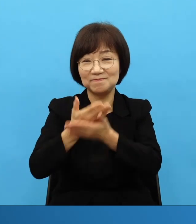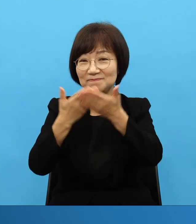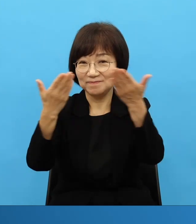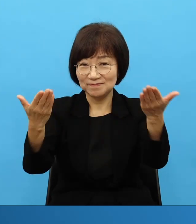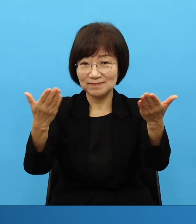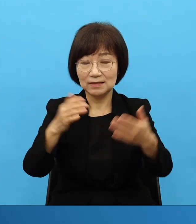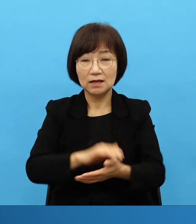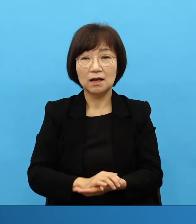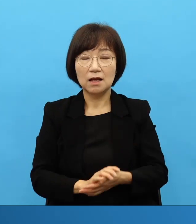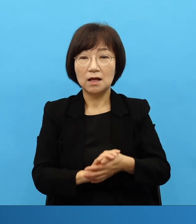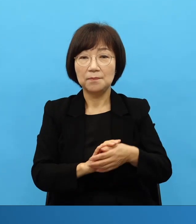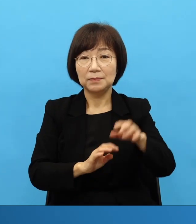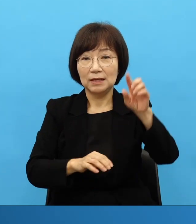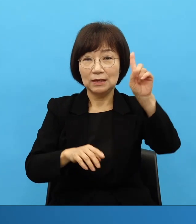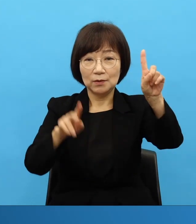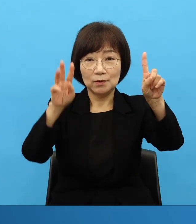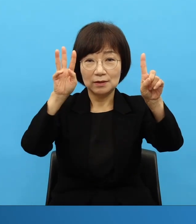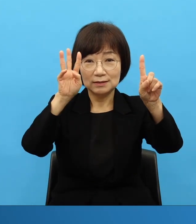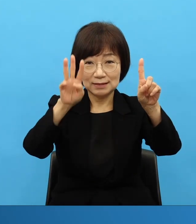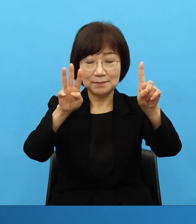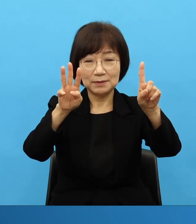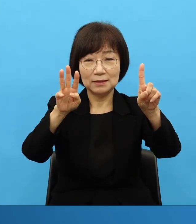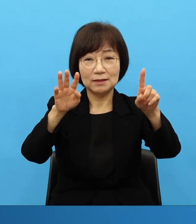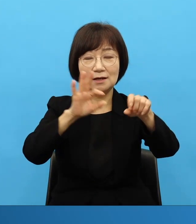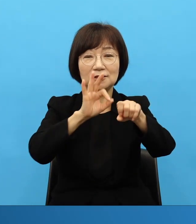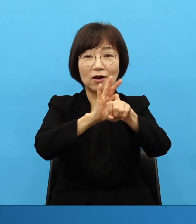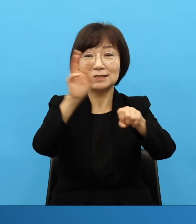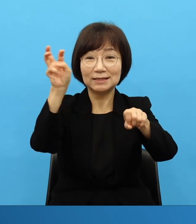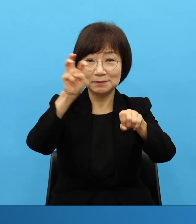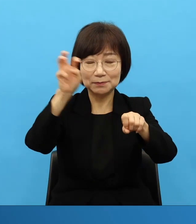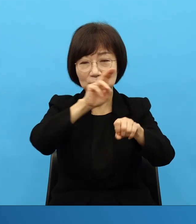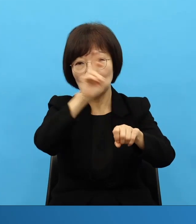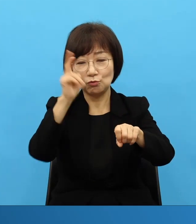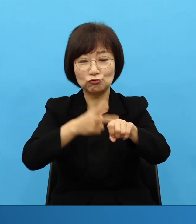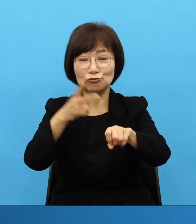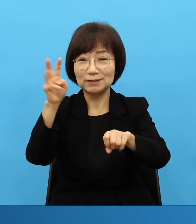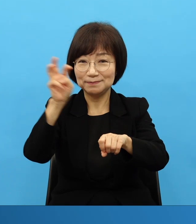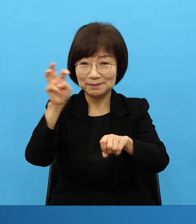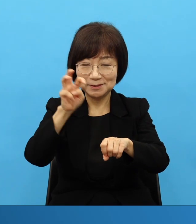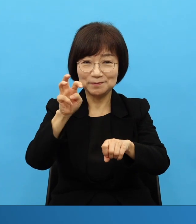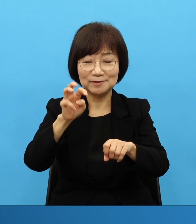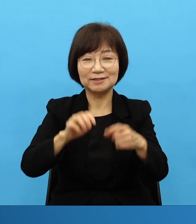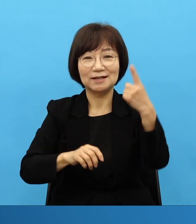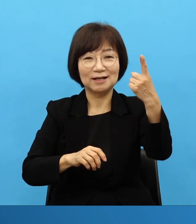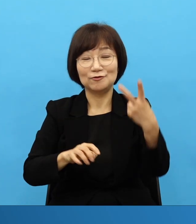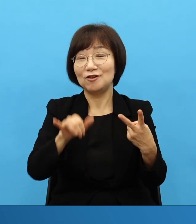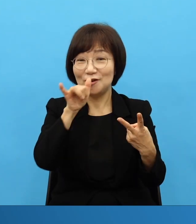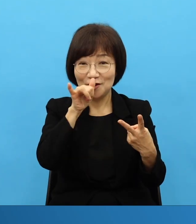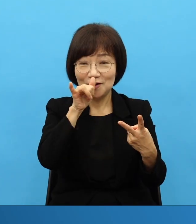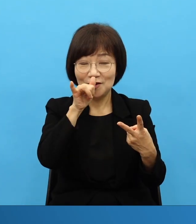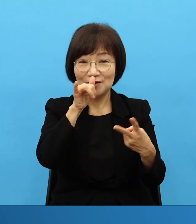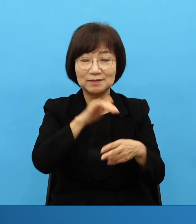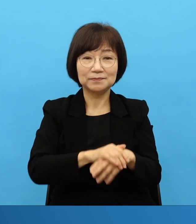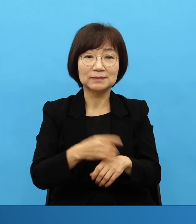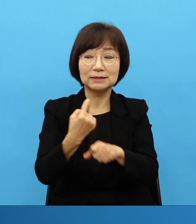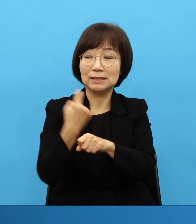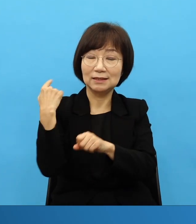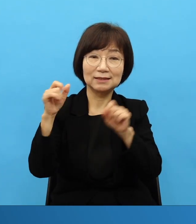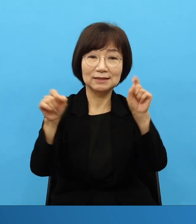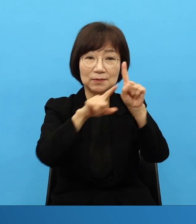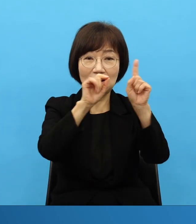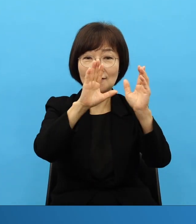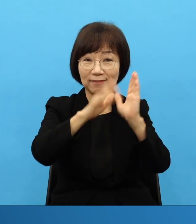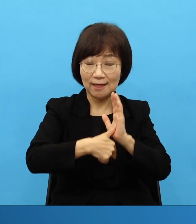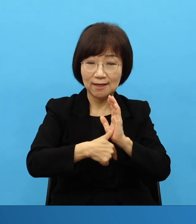3일 오전 10시 반, 이어 2강이 오후 2시 반에 진행됩니다. 앞서 지난 1월에 열린 유아유치